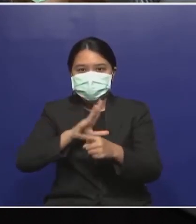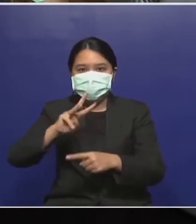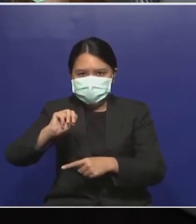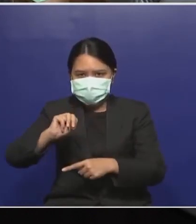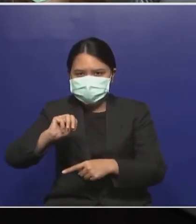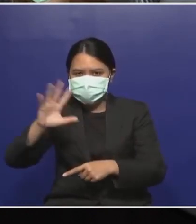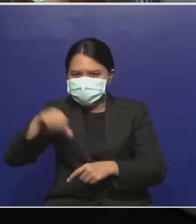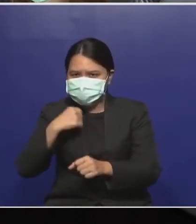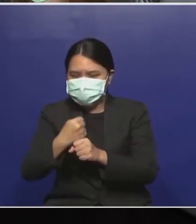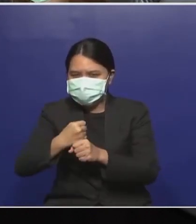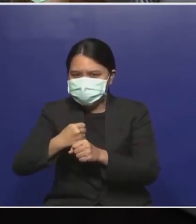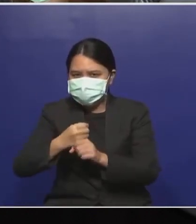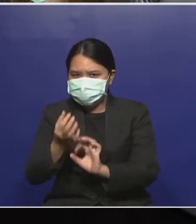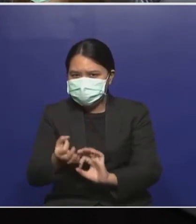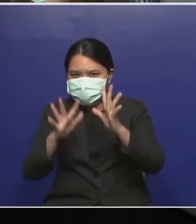การรกษาสแลมตรงไหน